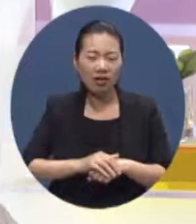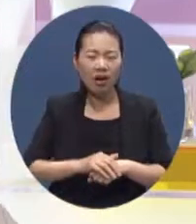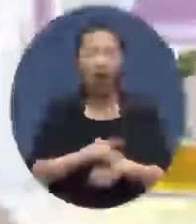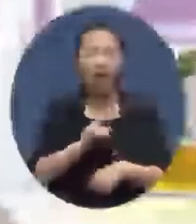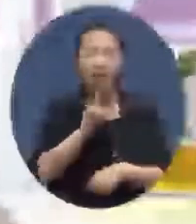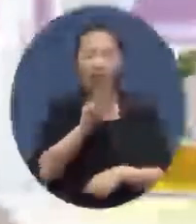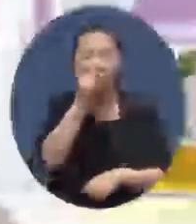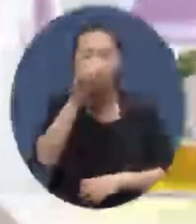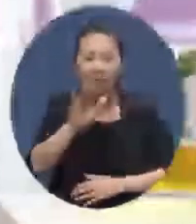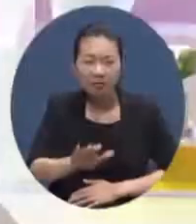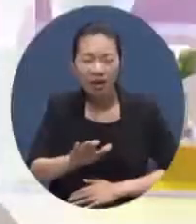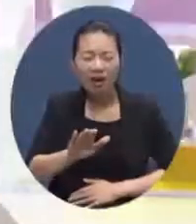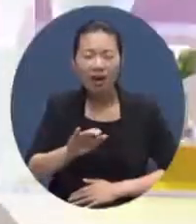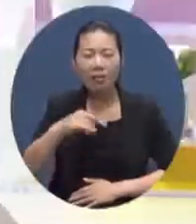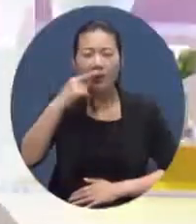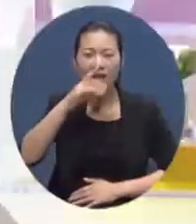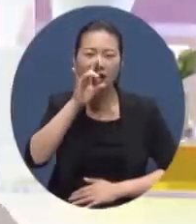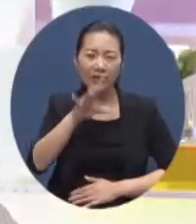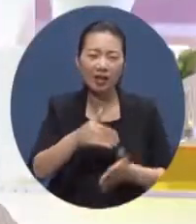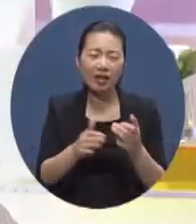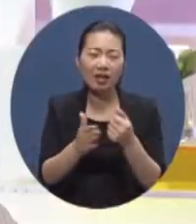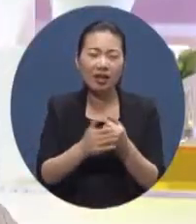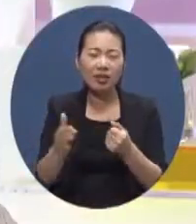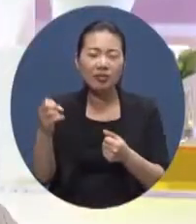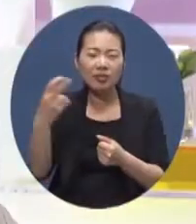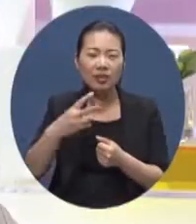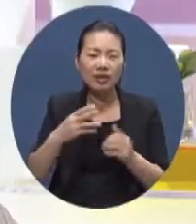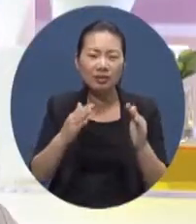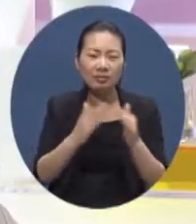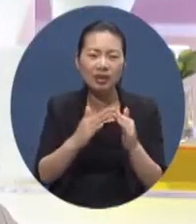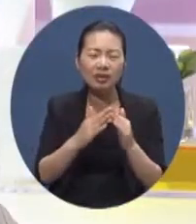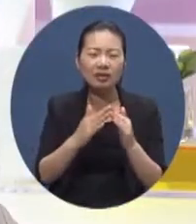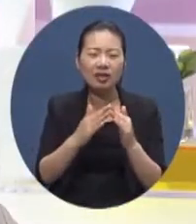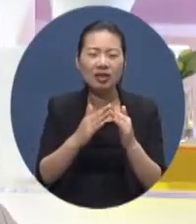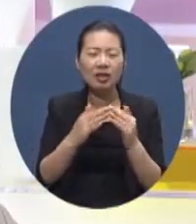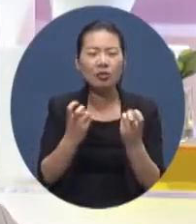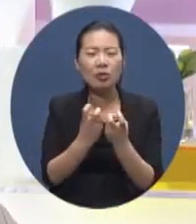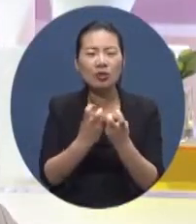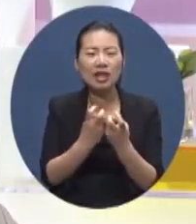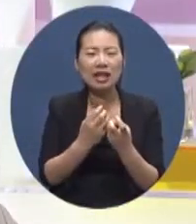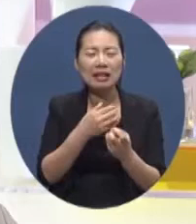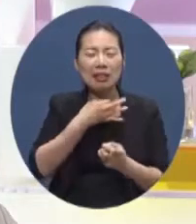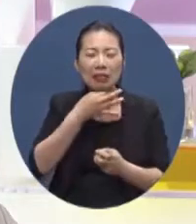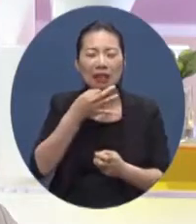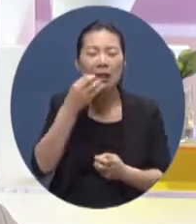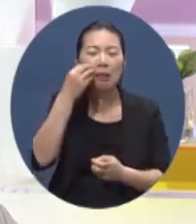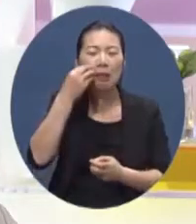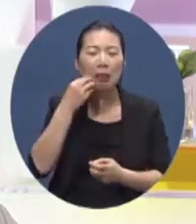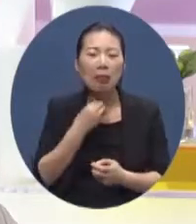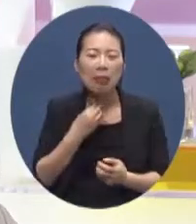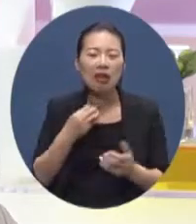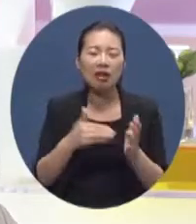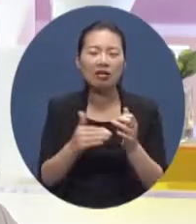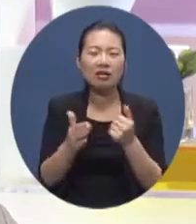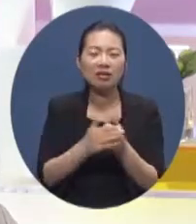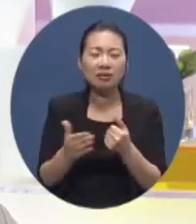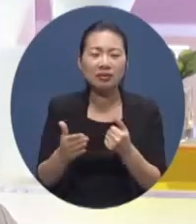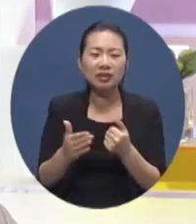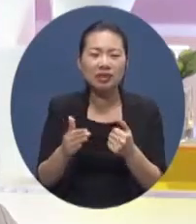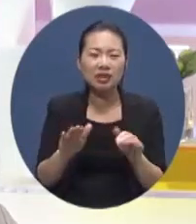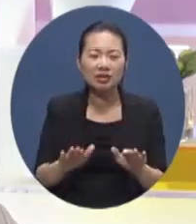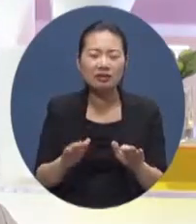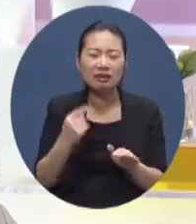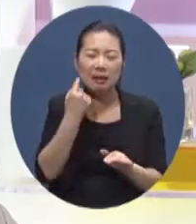하는데 발음이 안 돼요. 네. 그렇죠? 그리고 네. 집에서 했을 때 어떻게 됐어요? 여기 침을 많이 흘리죠. 네. 그렇게 되면은 이제